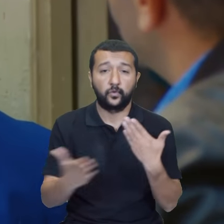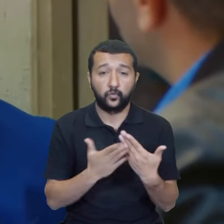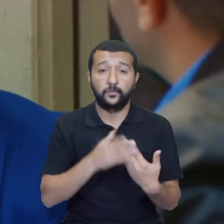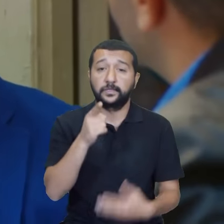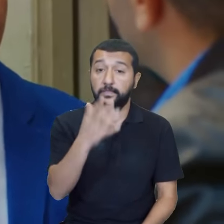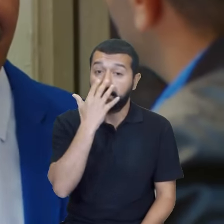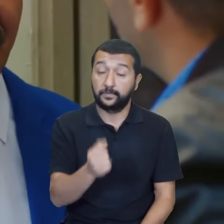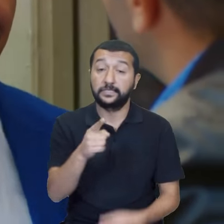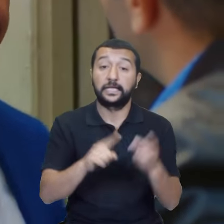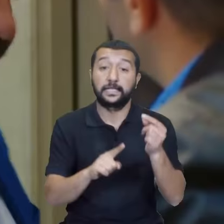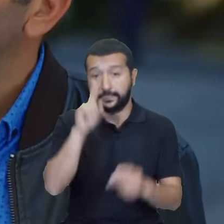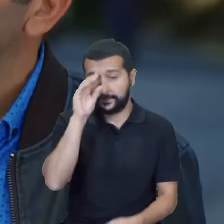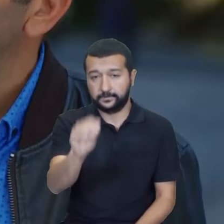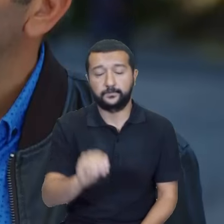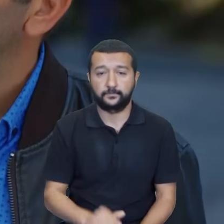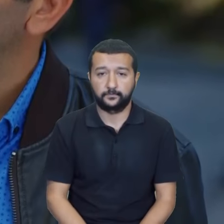Düğünümüze seni de bekleriz İlyas.